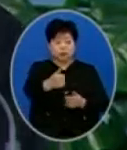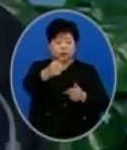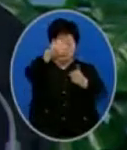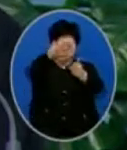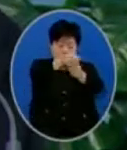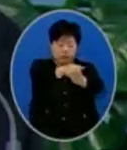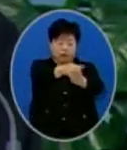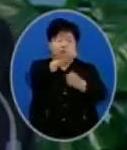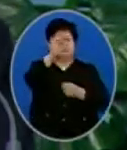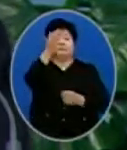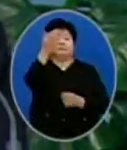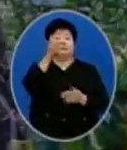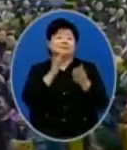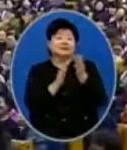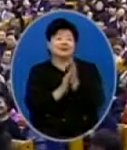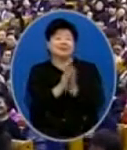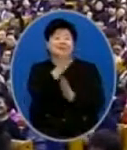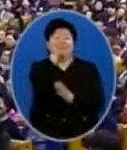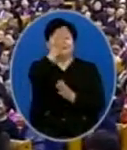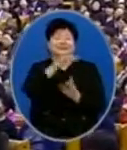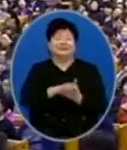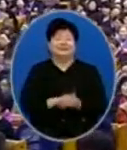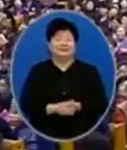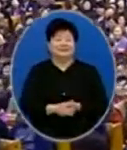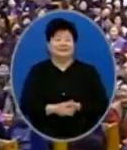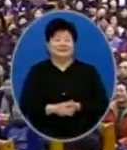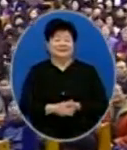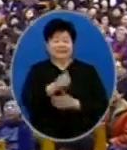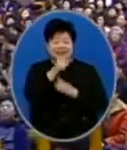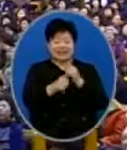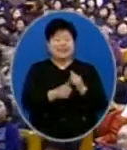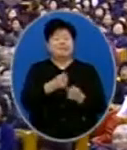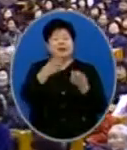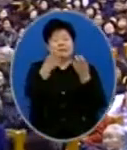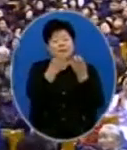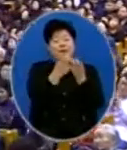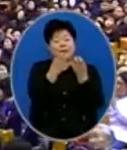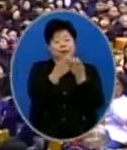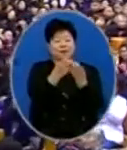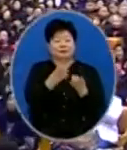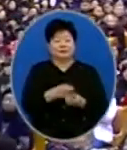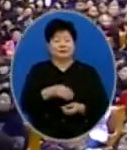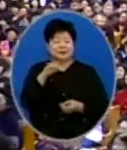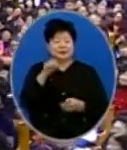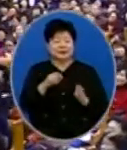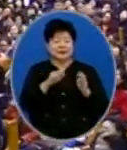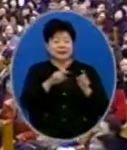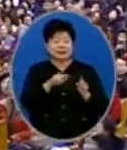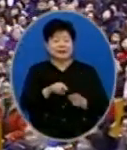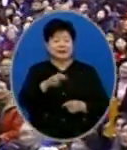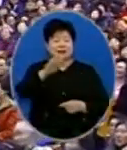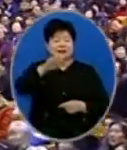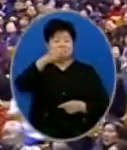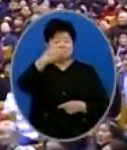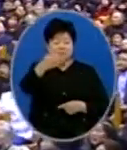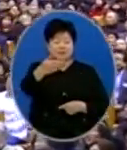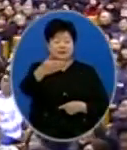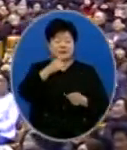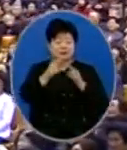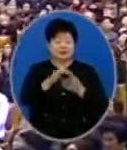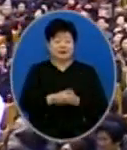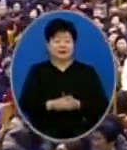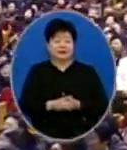신으로 신분이 상승됩니다 할렐루야 그것이 하나님의 하시는 방법이에요 창세기 41장 3절에서 41절은